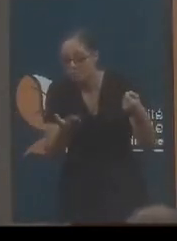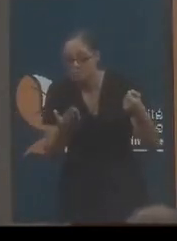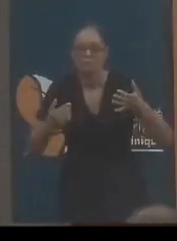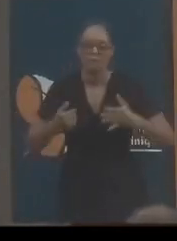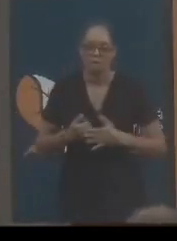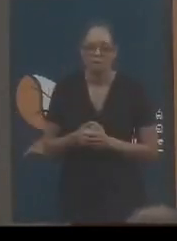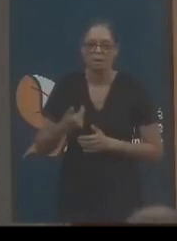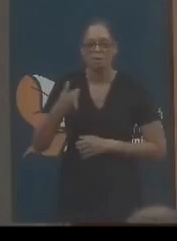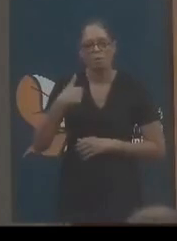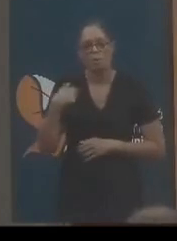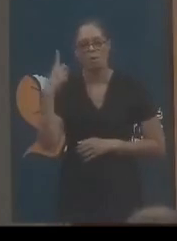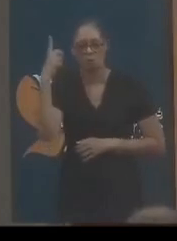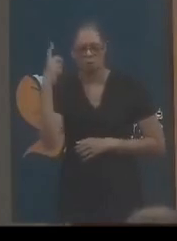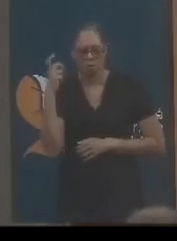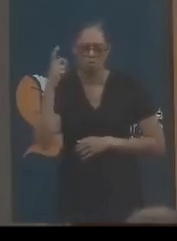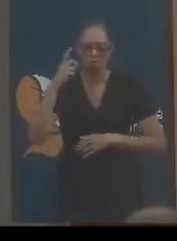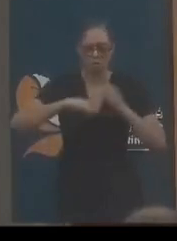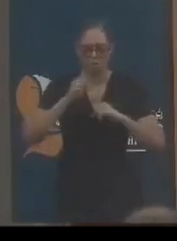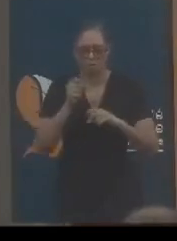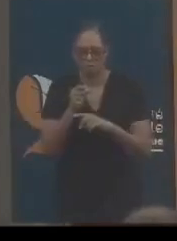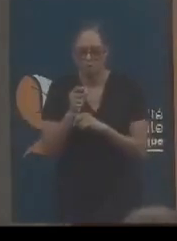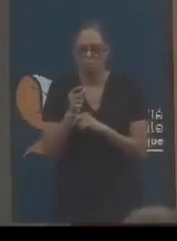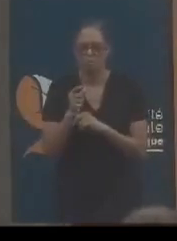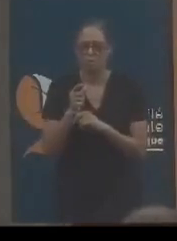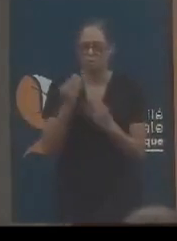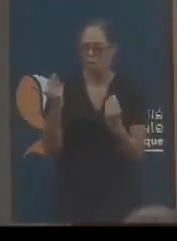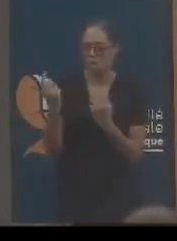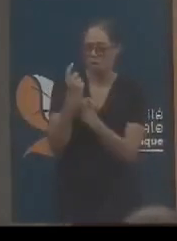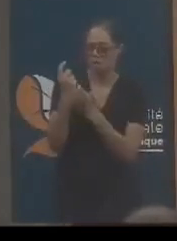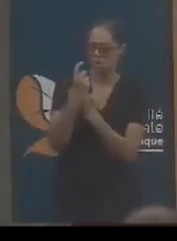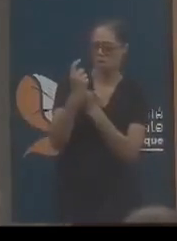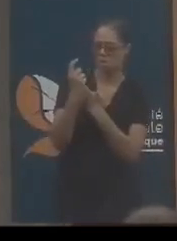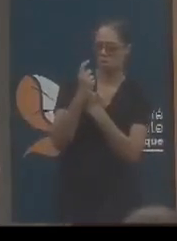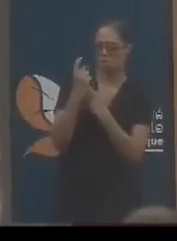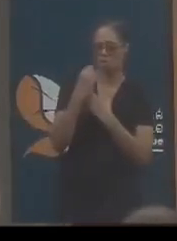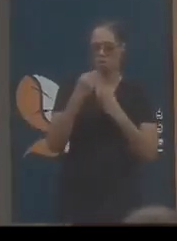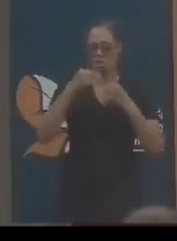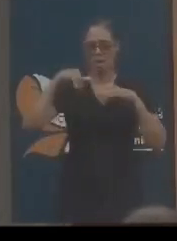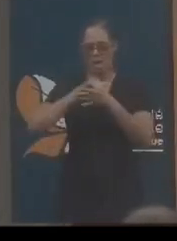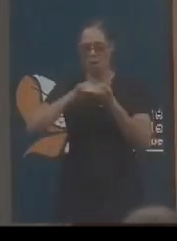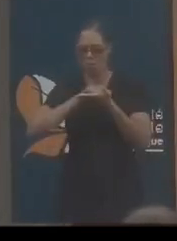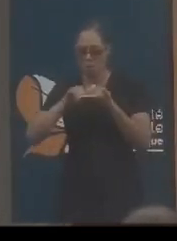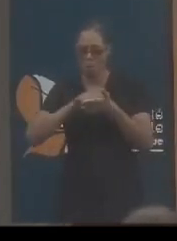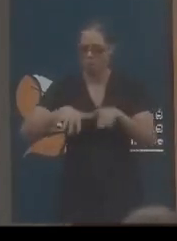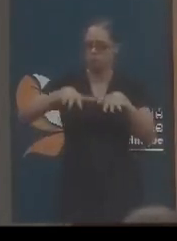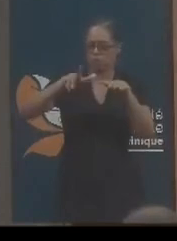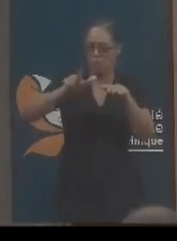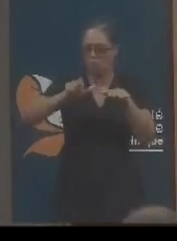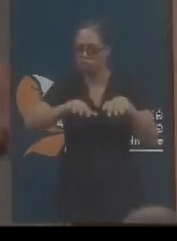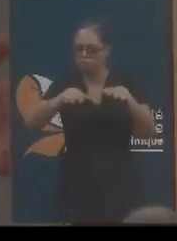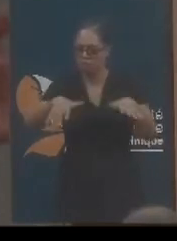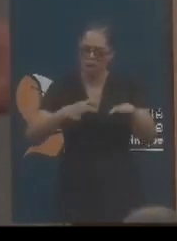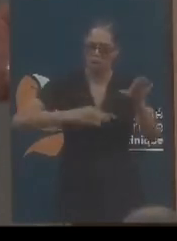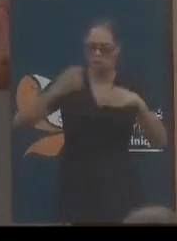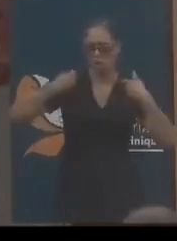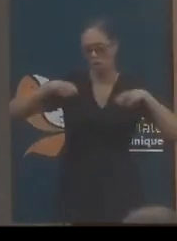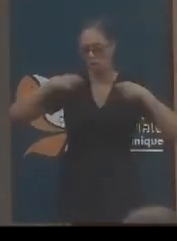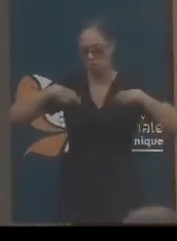cette opération-là, j'ai eu toute espèce de critique que j'allais inonder l'aéroport, que je dépensais trop